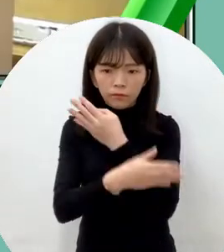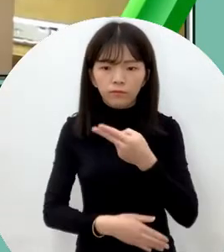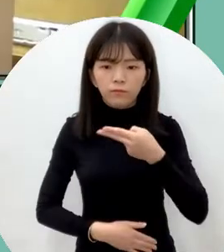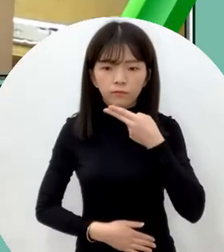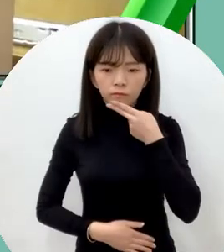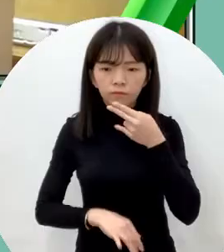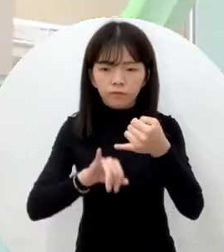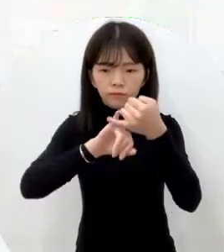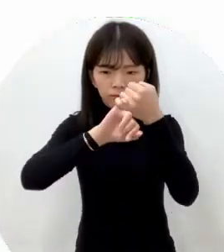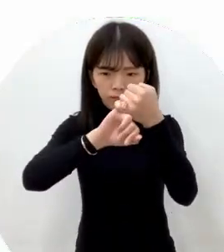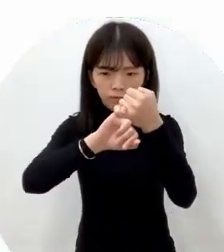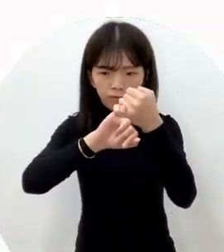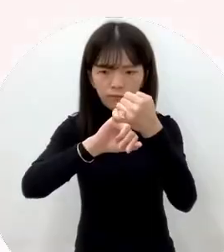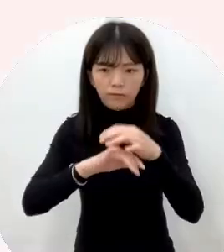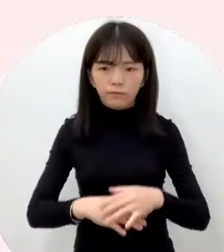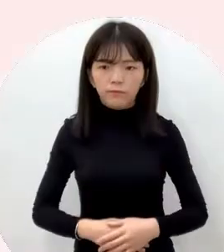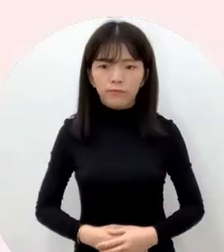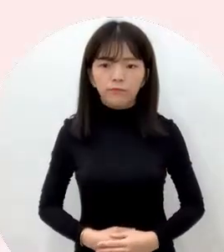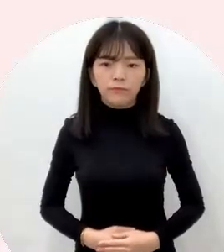합니다.